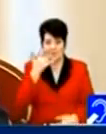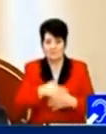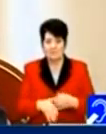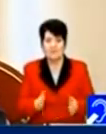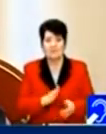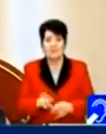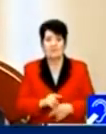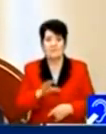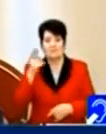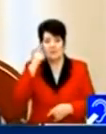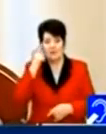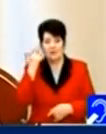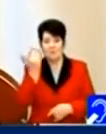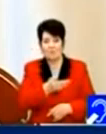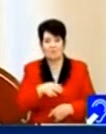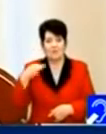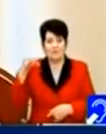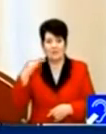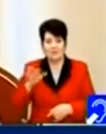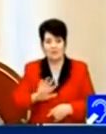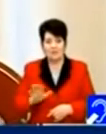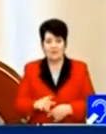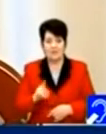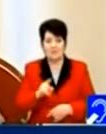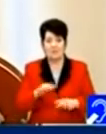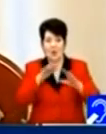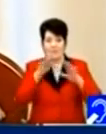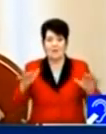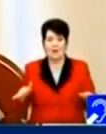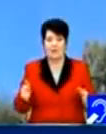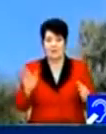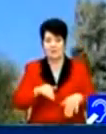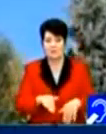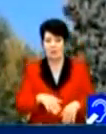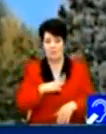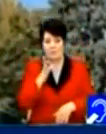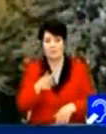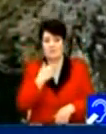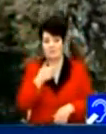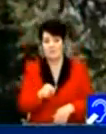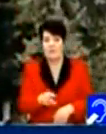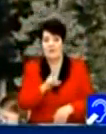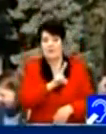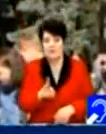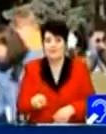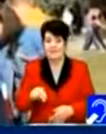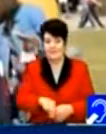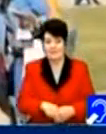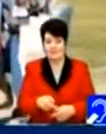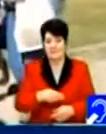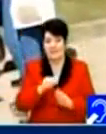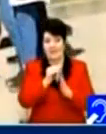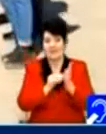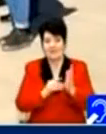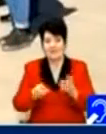capul lui când a venit neautorizat și a instalat bradul de hramul orașului. Și nu se oprește aici lista comercianților care